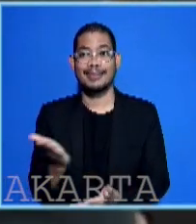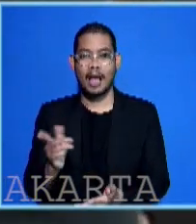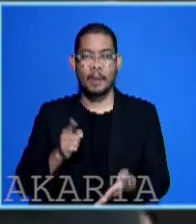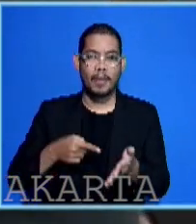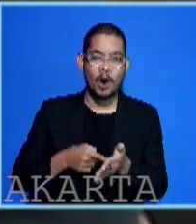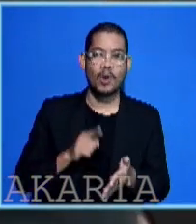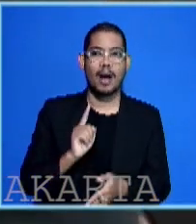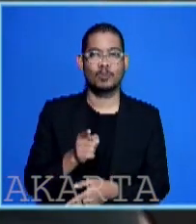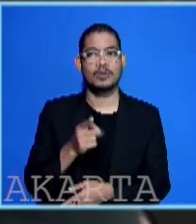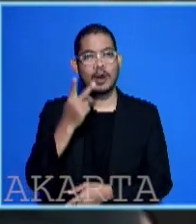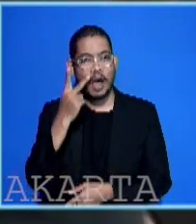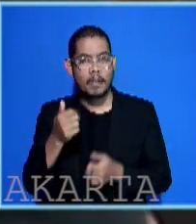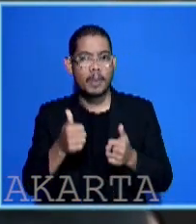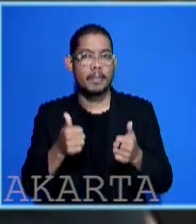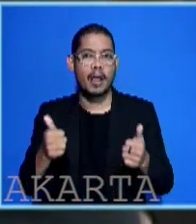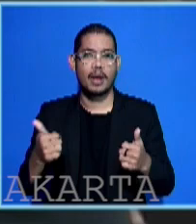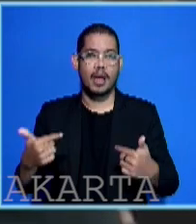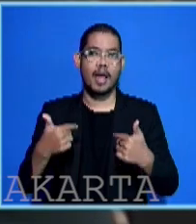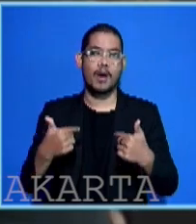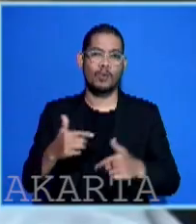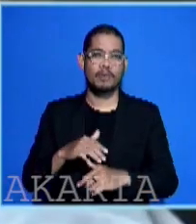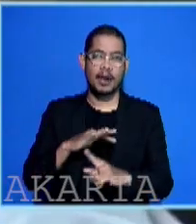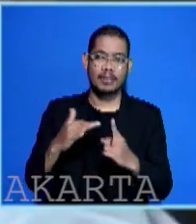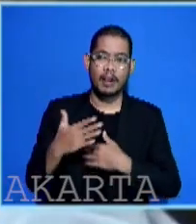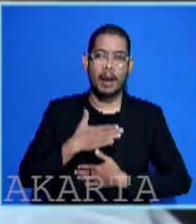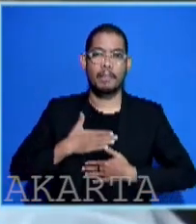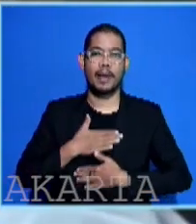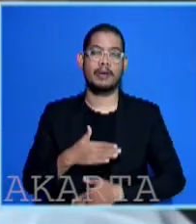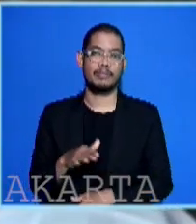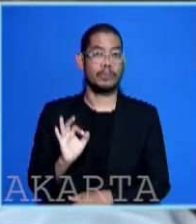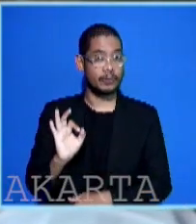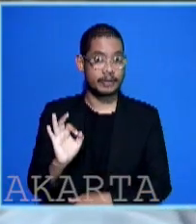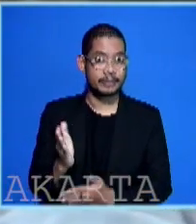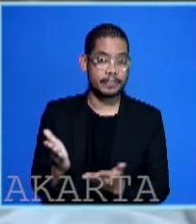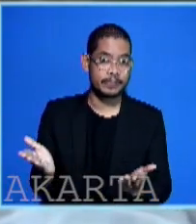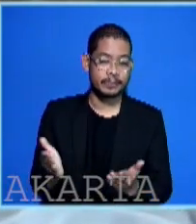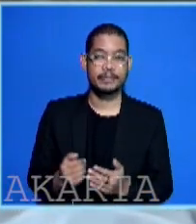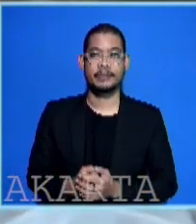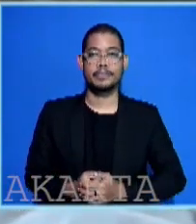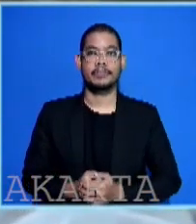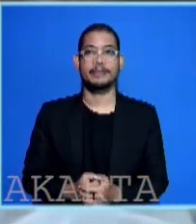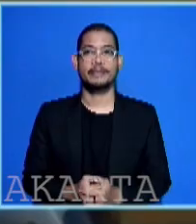ketertiban dan tidak mengganggu kenyamanan masyarakat demikian dari Bantul Margo Laras TVRI Yogyakarta melaporkan